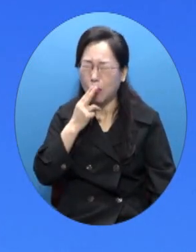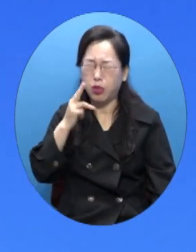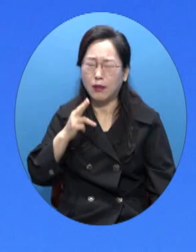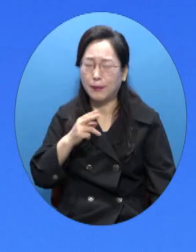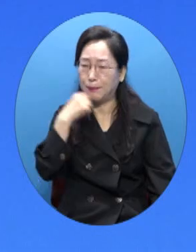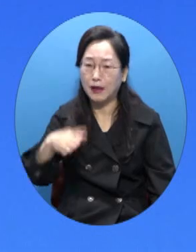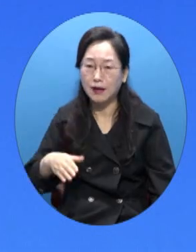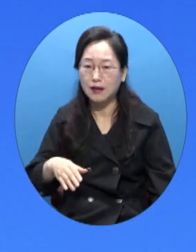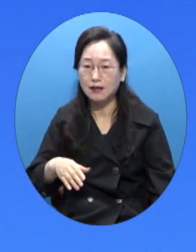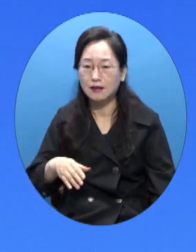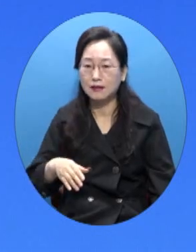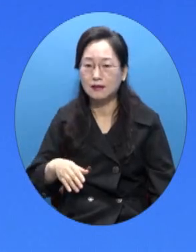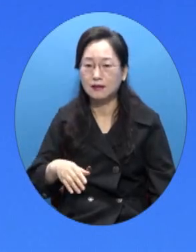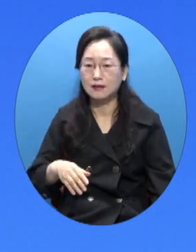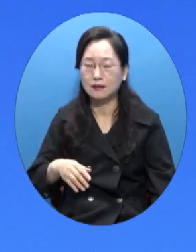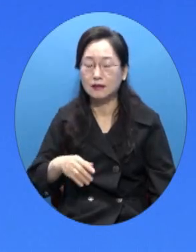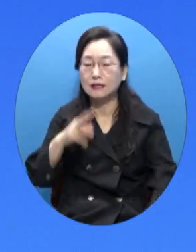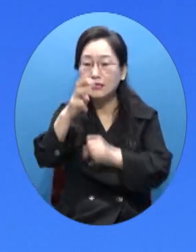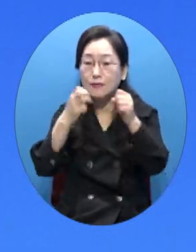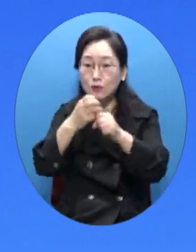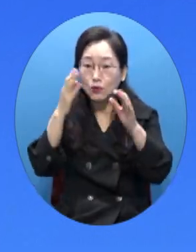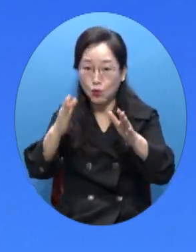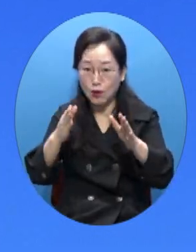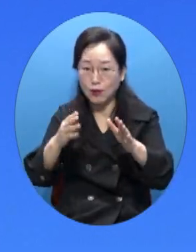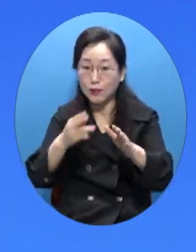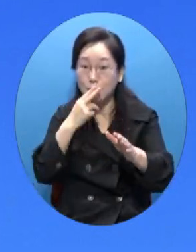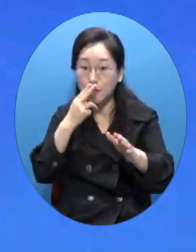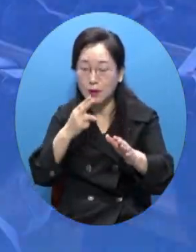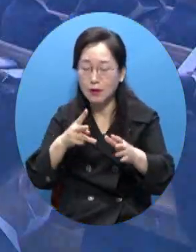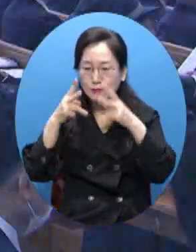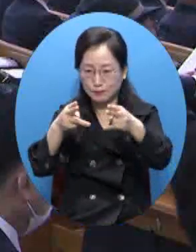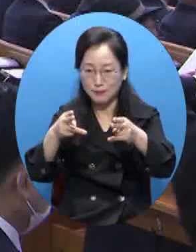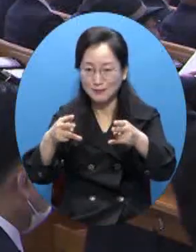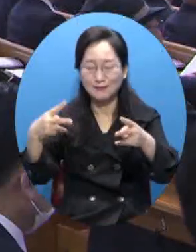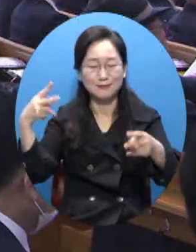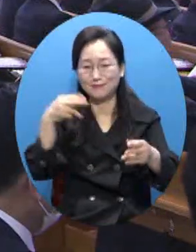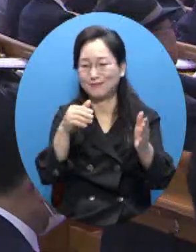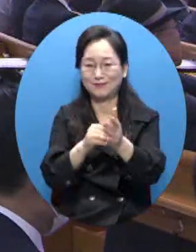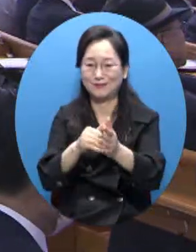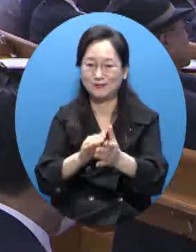없었습니다. 그래서 30년 피우던 담배가 그날 끊어져 버렸습니다.